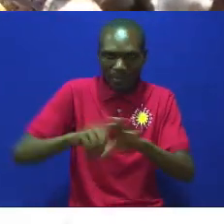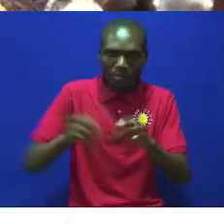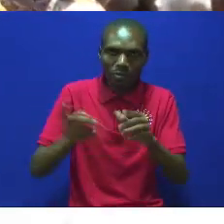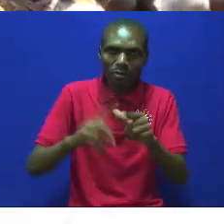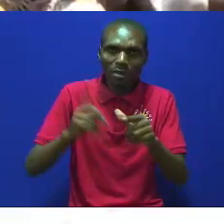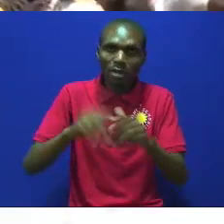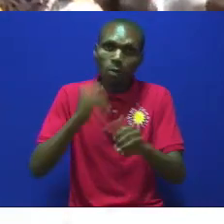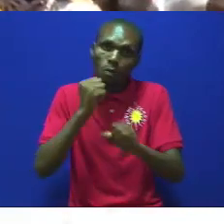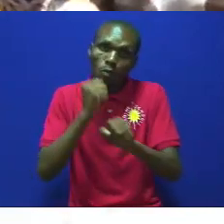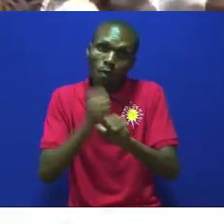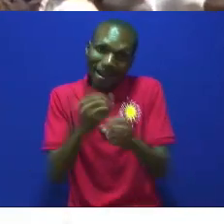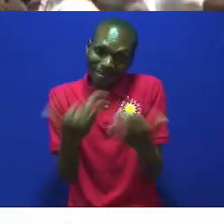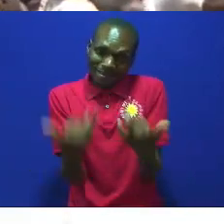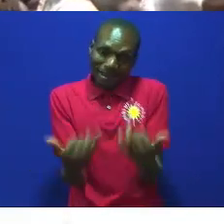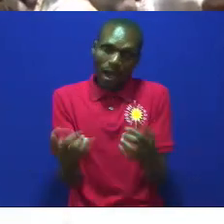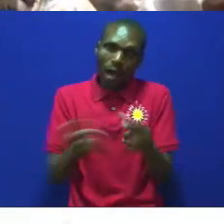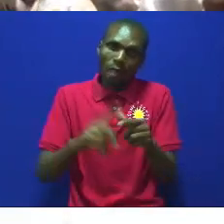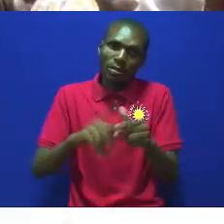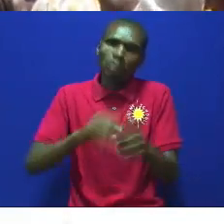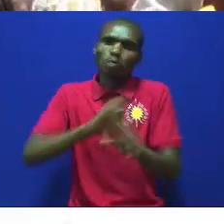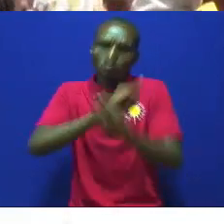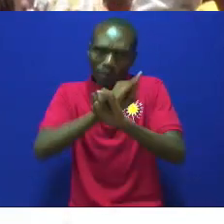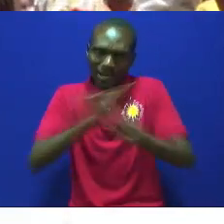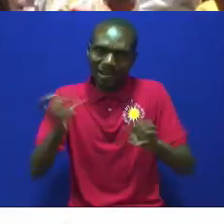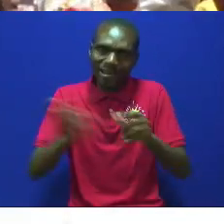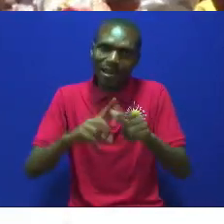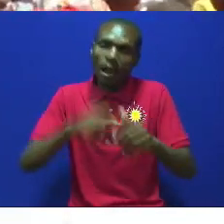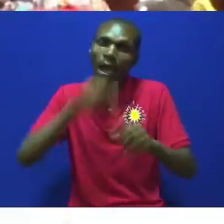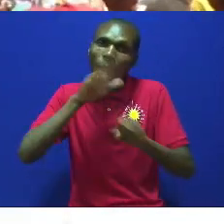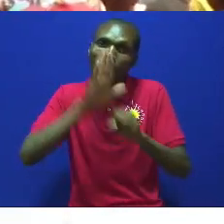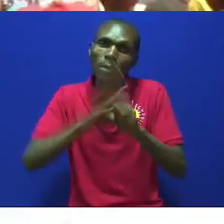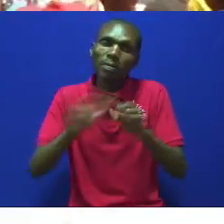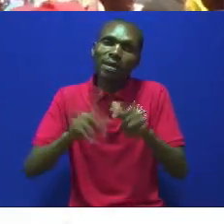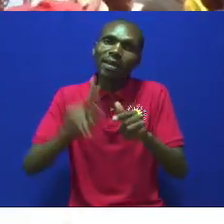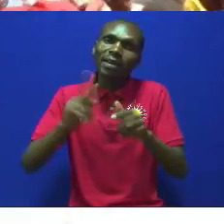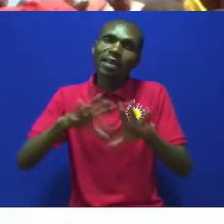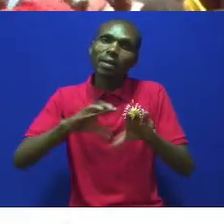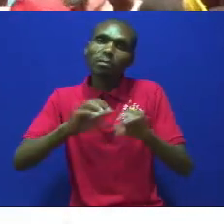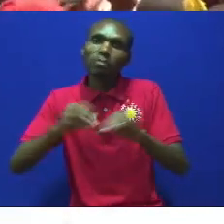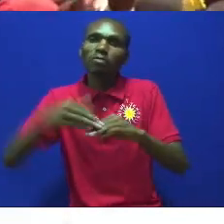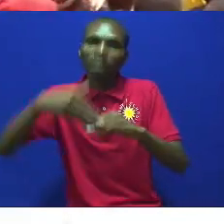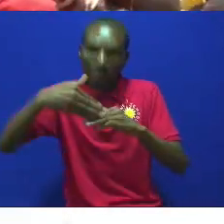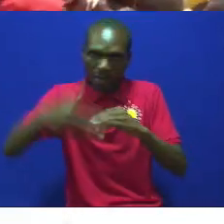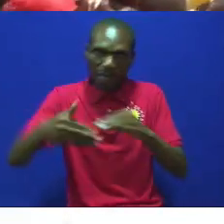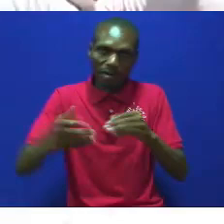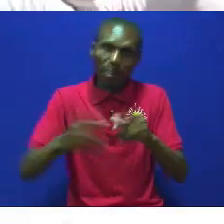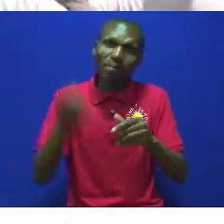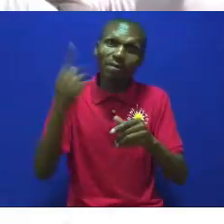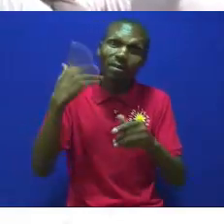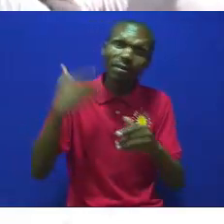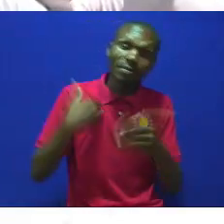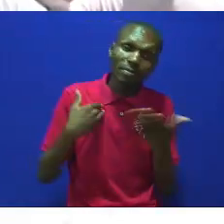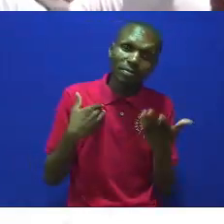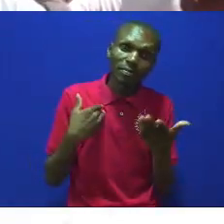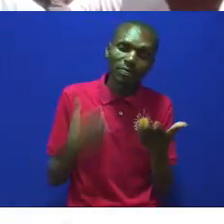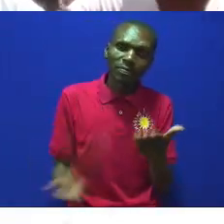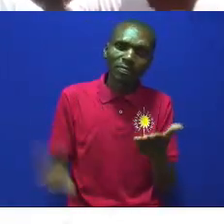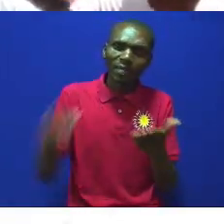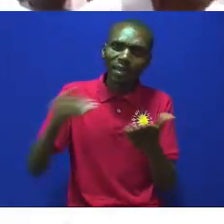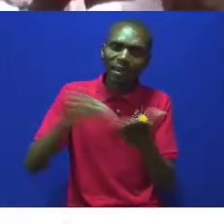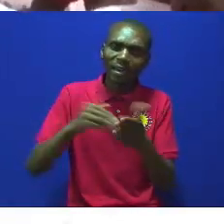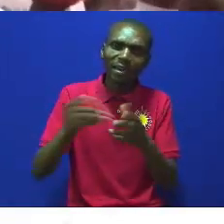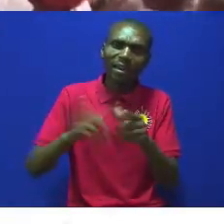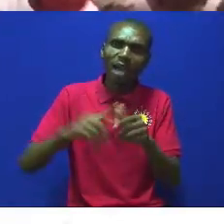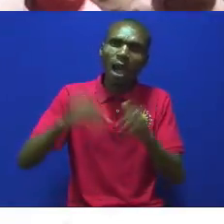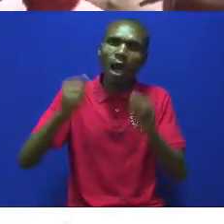kazi mimi nafanya saa hizi ni kusafisha na kuhakikisha kwamba Kenya itasonga mbele. Tunaelewana jameni? Voigo